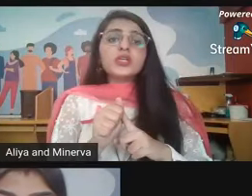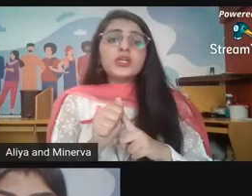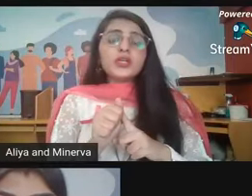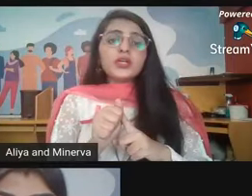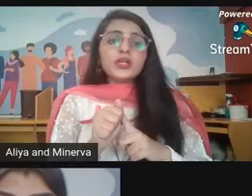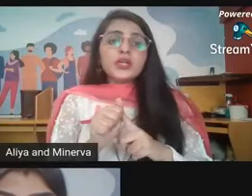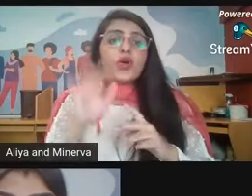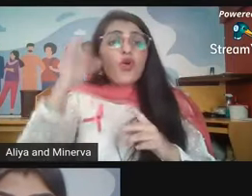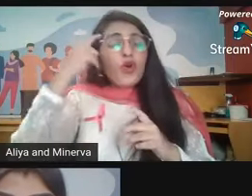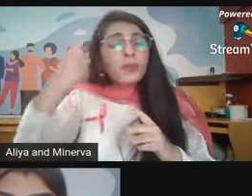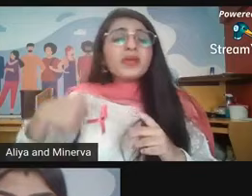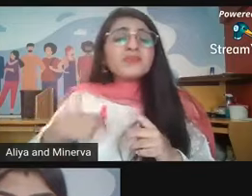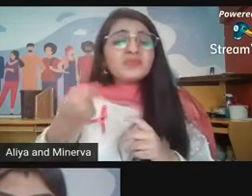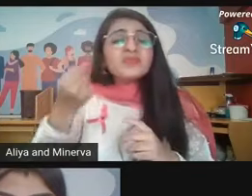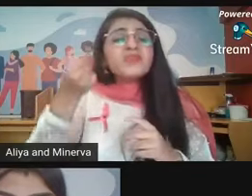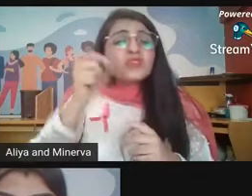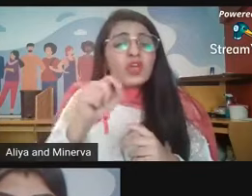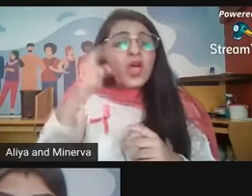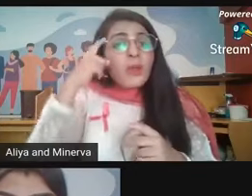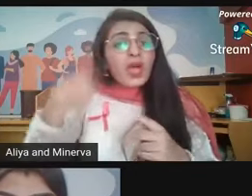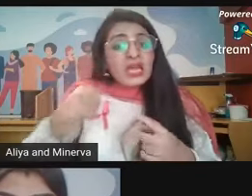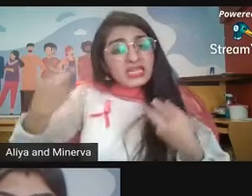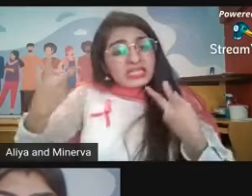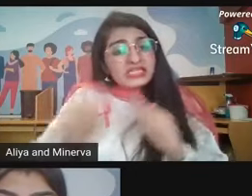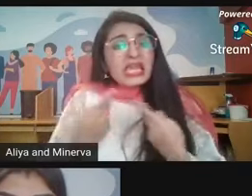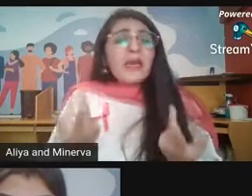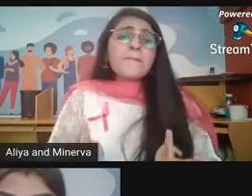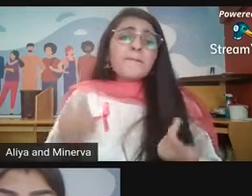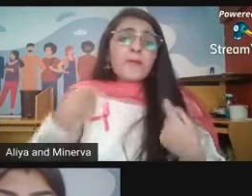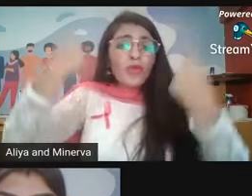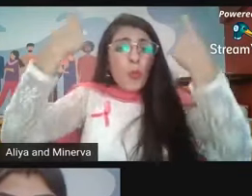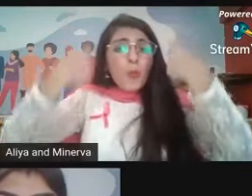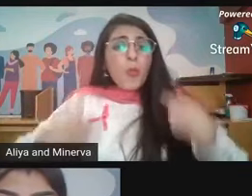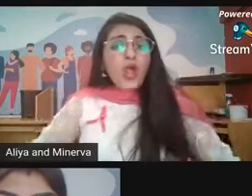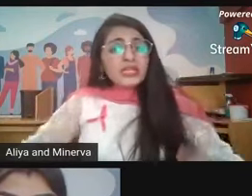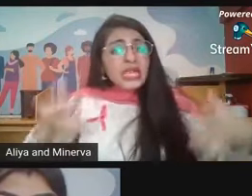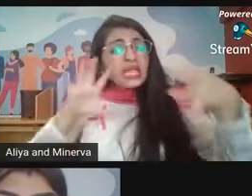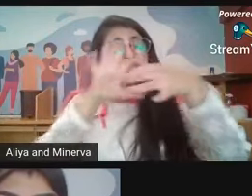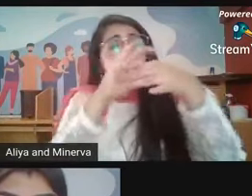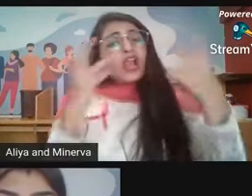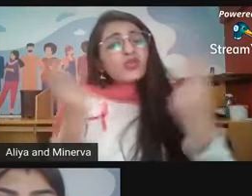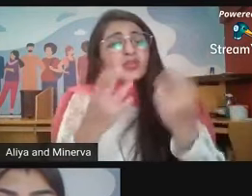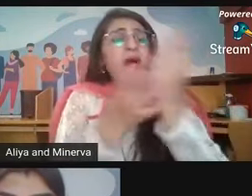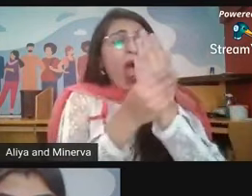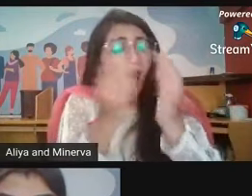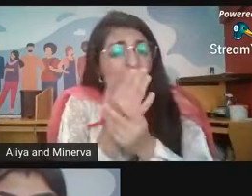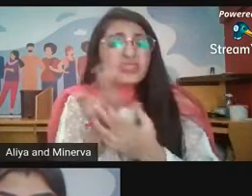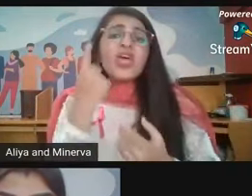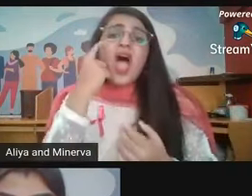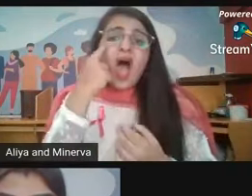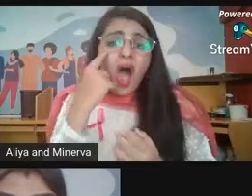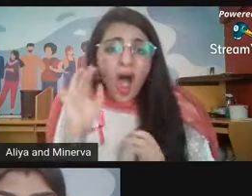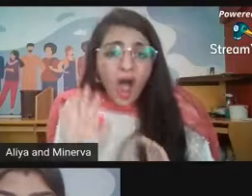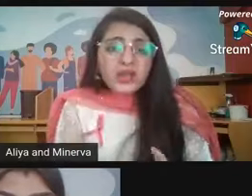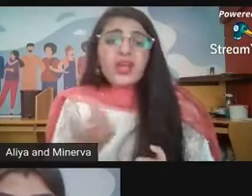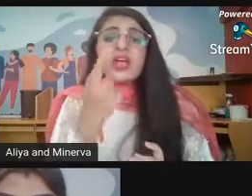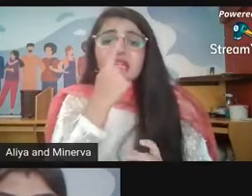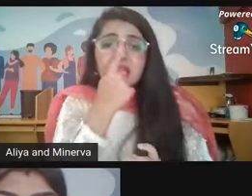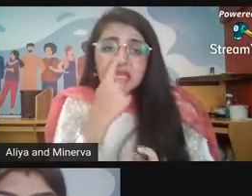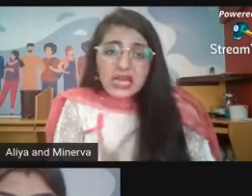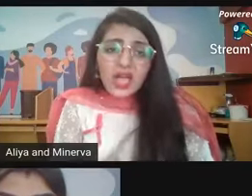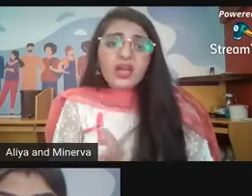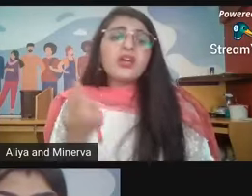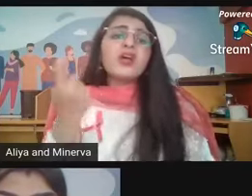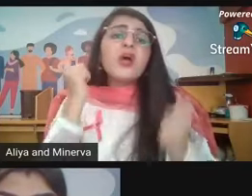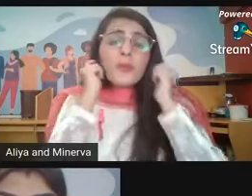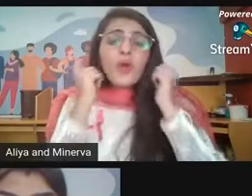ब्रेस्ट एज एनी एज एन ऑर्गन ऑफ आवर बॉडी जस्ट लाइक एनी अदर पार्ट ऑफ आवर बॉडी. जैसे हमारे हाथ है, हमारी आंखें हैं, हमारी नाक है,